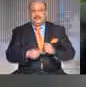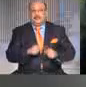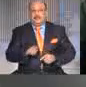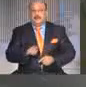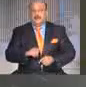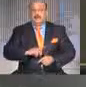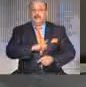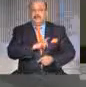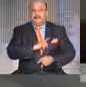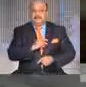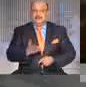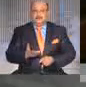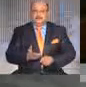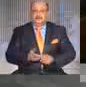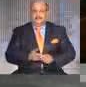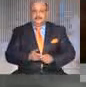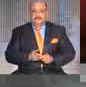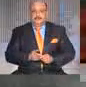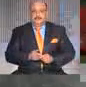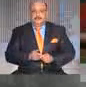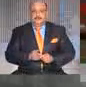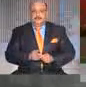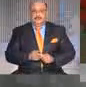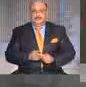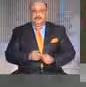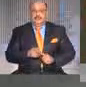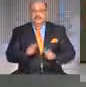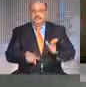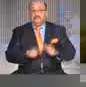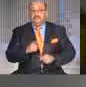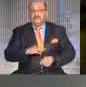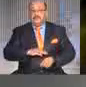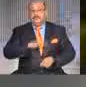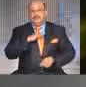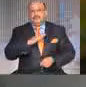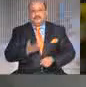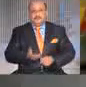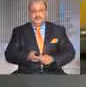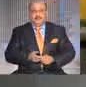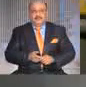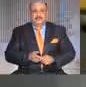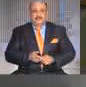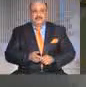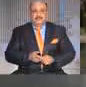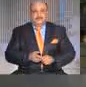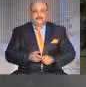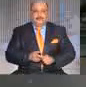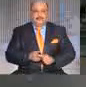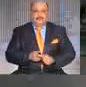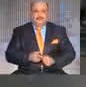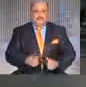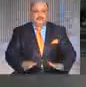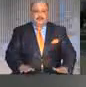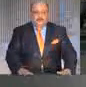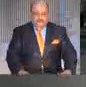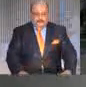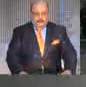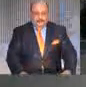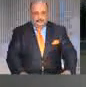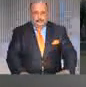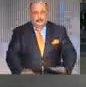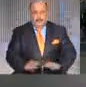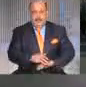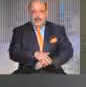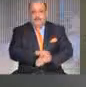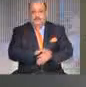يسهل. وكا أطلب إيصال السكة الحديدية إلى ولاية مدنين أصبح مطلبا شعبيا فوق 20,000 توقيع، مشروع هام